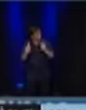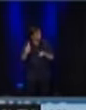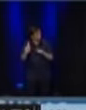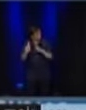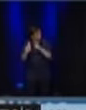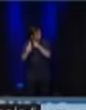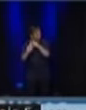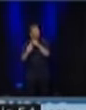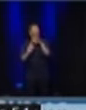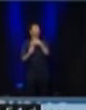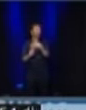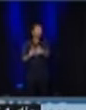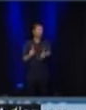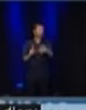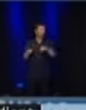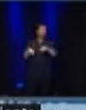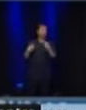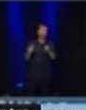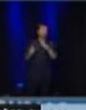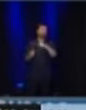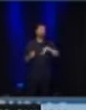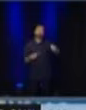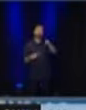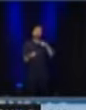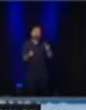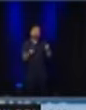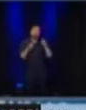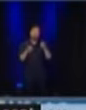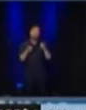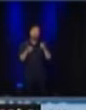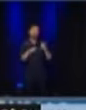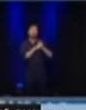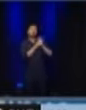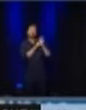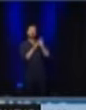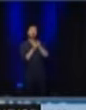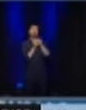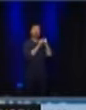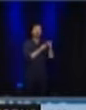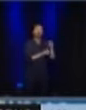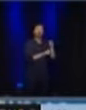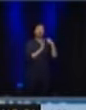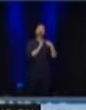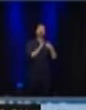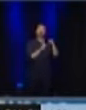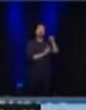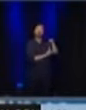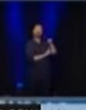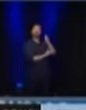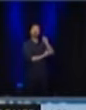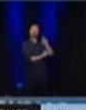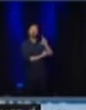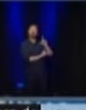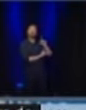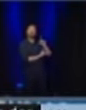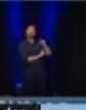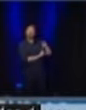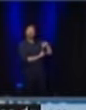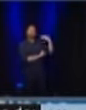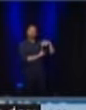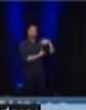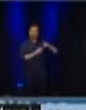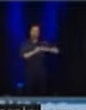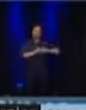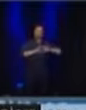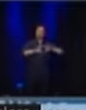continuer d'être prudent parce que les variants, le variant Delta, là, se propage plus que les autres avant. Est-ce qu'il y